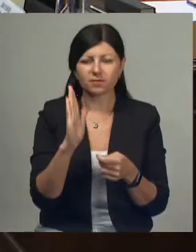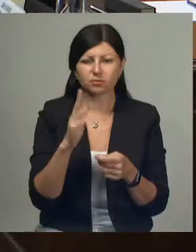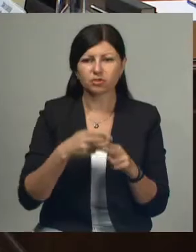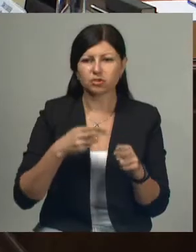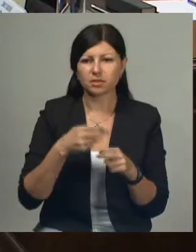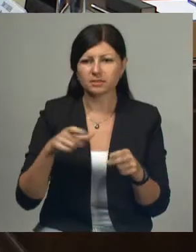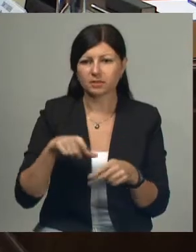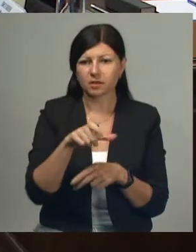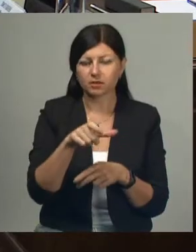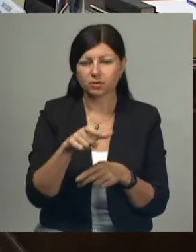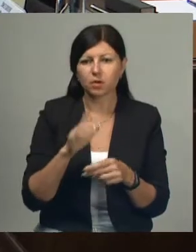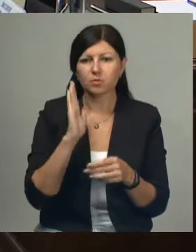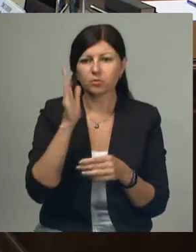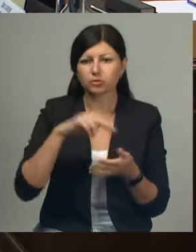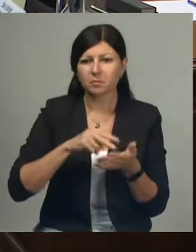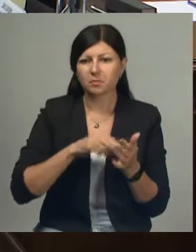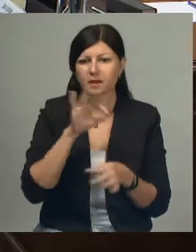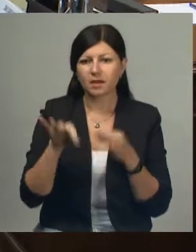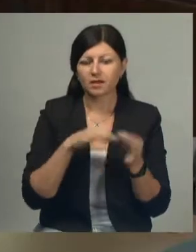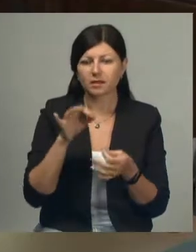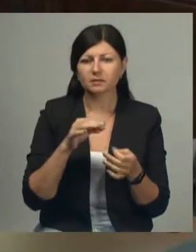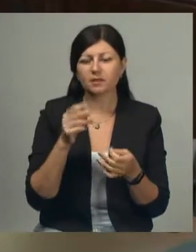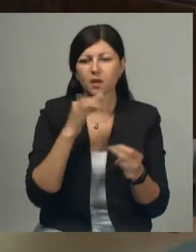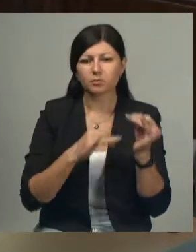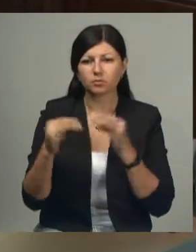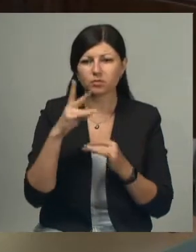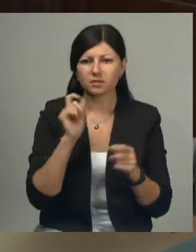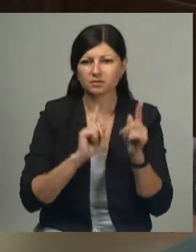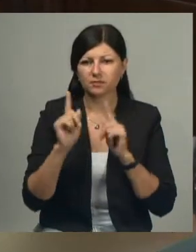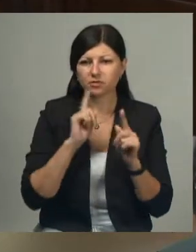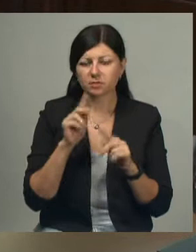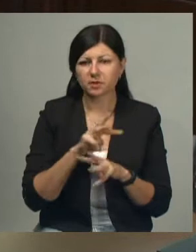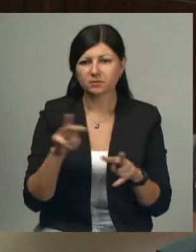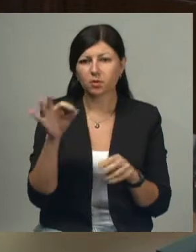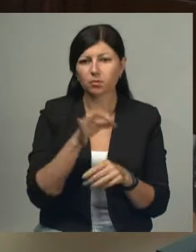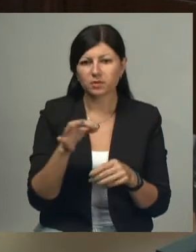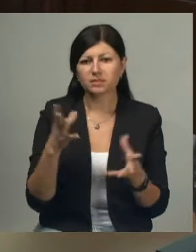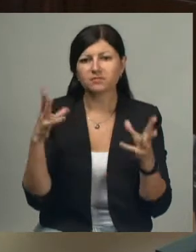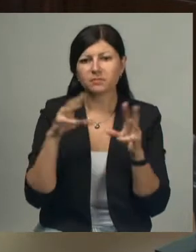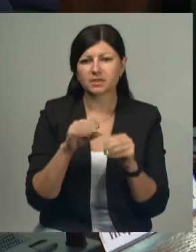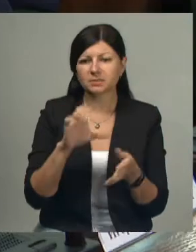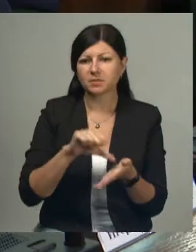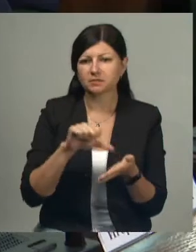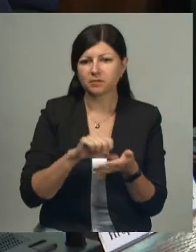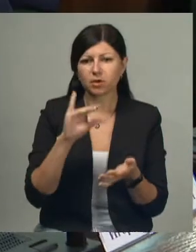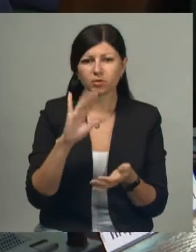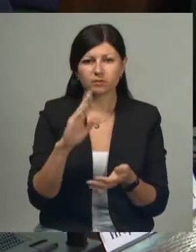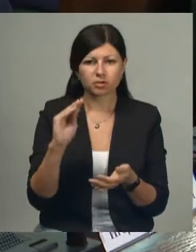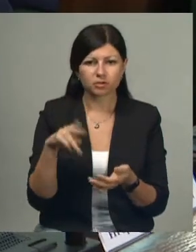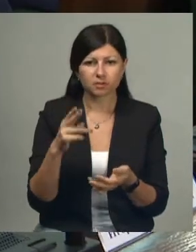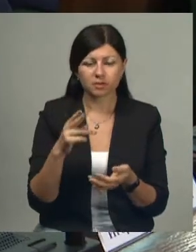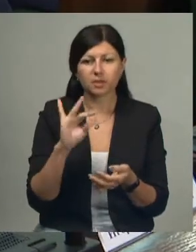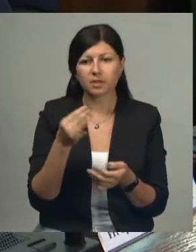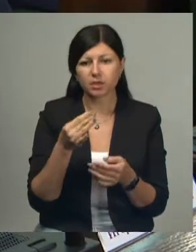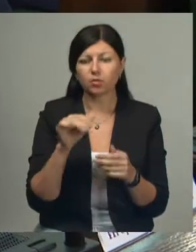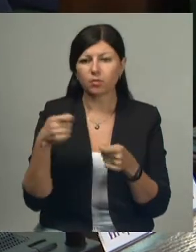дороги. Концепцию будущего проекта обсудили сегодня на совещании правительства области вместе с представителями ЮВЖД и Управления